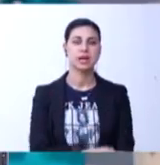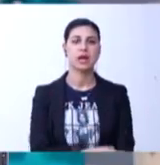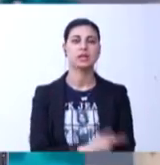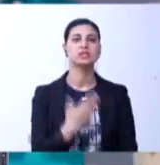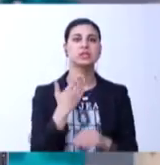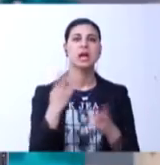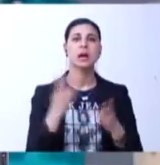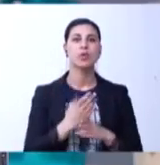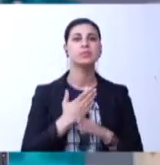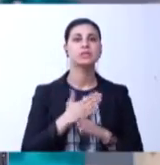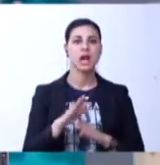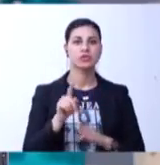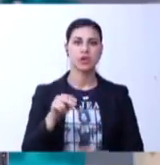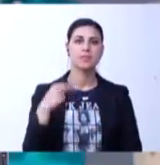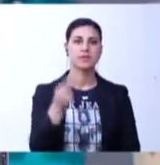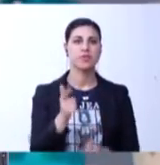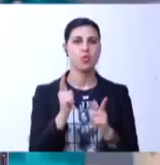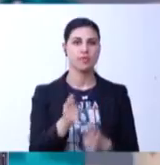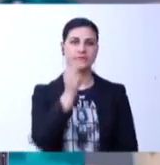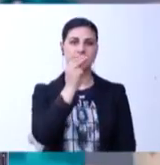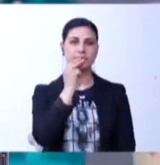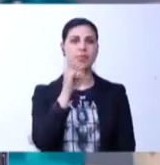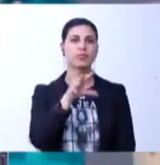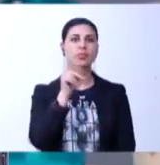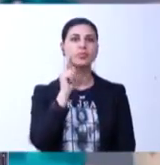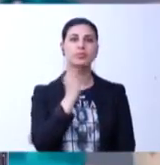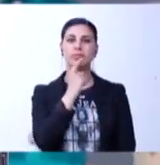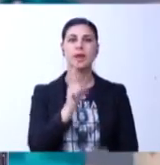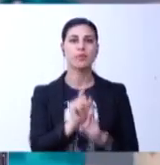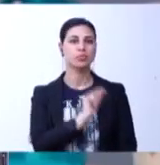ყოველგვარი ძალის გამოყენების გარეშე მიეწოდება საკვები და